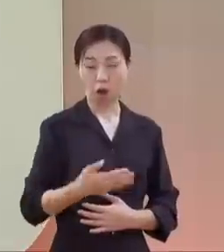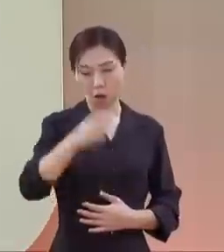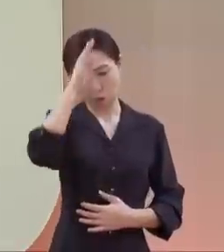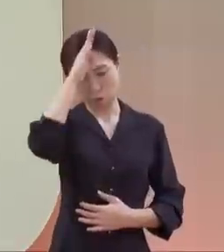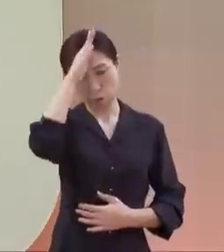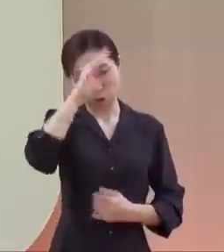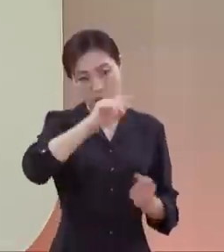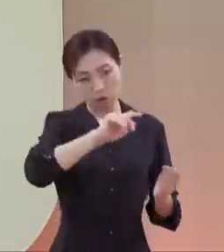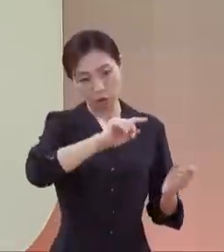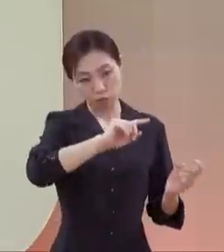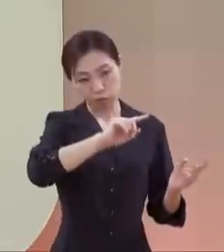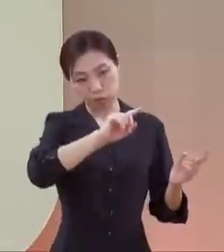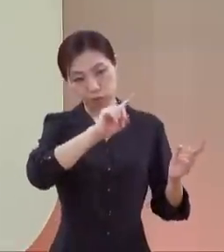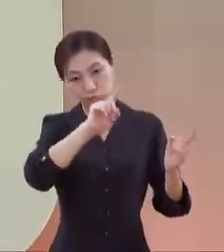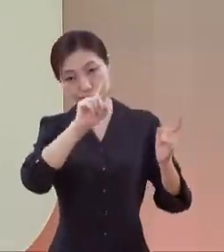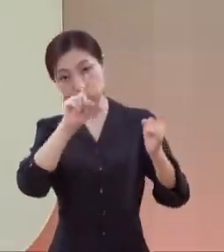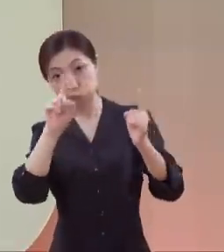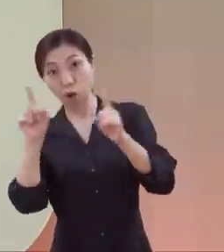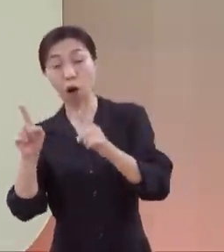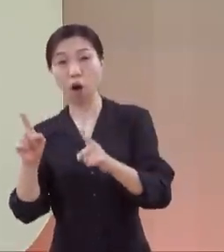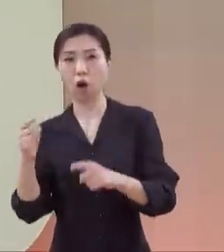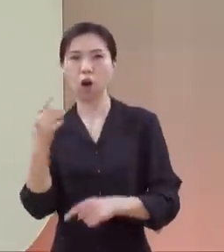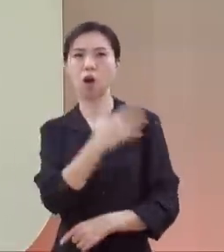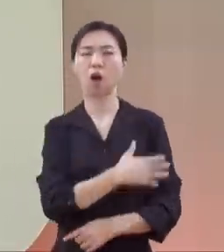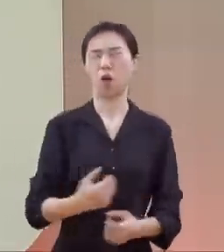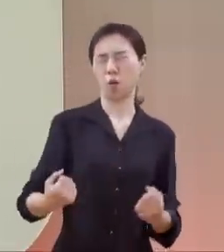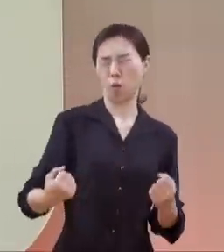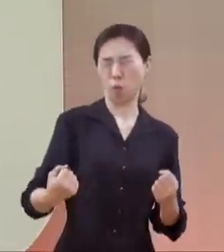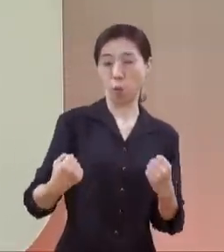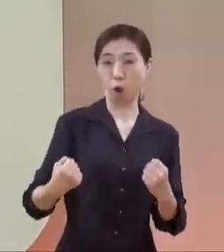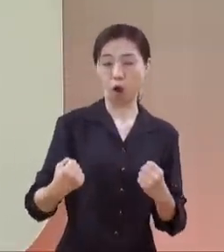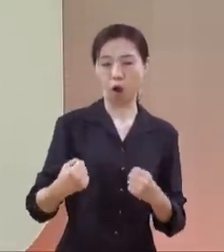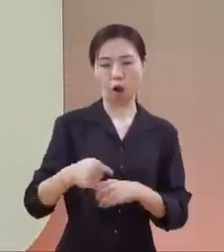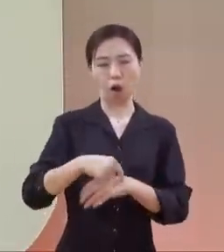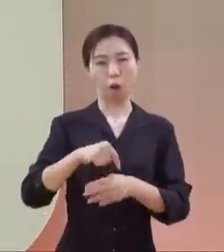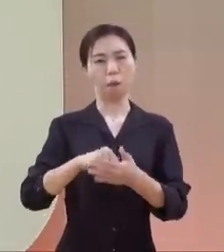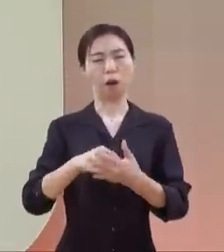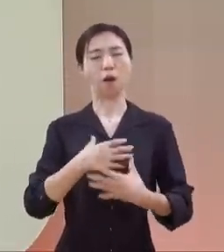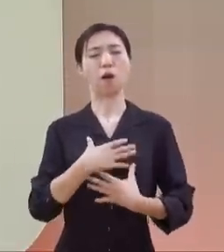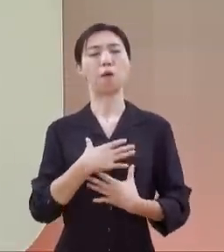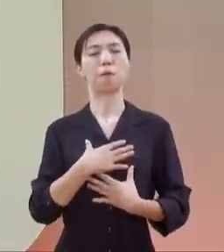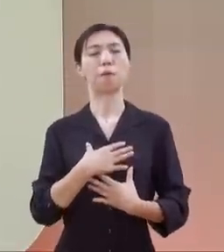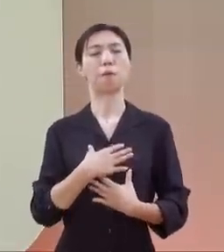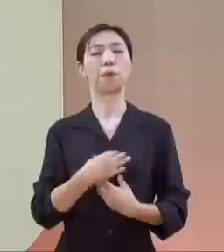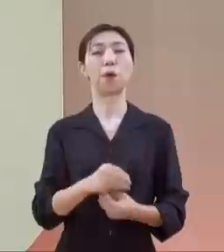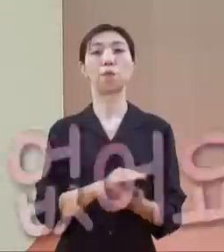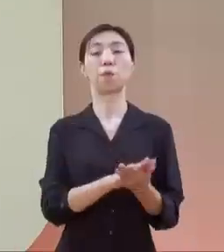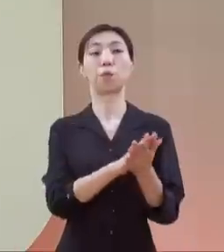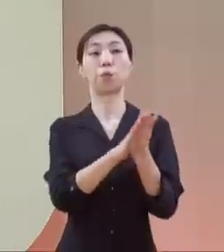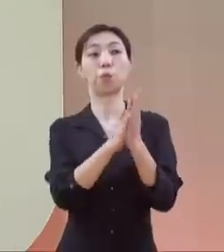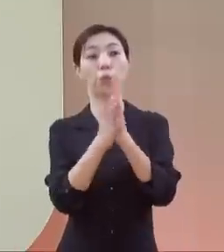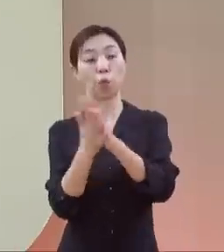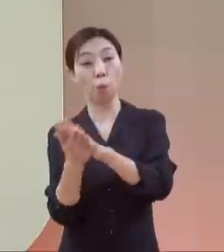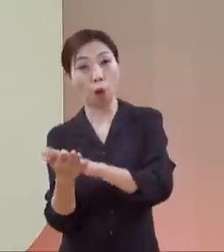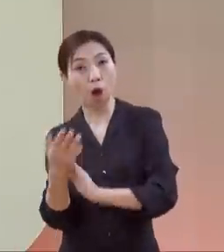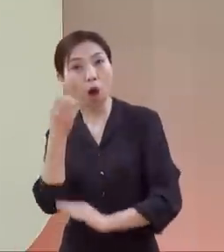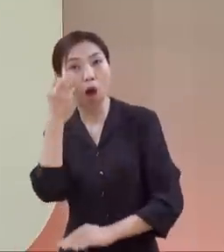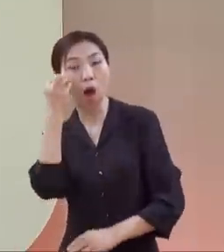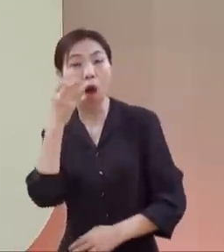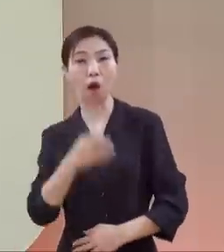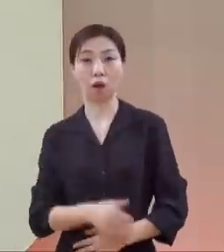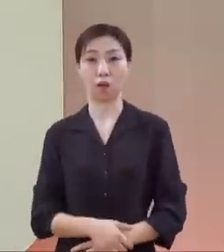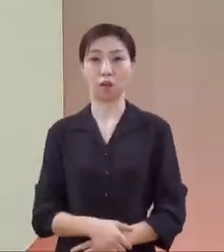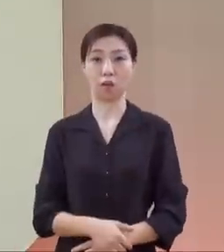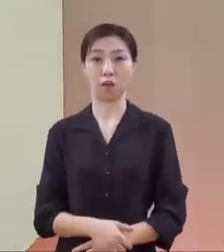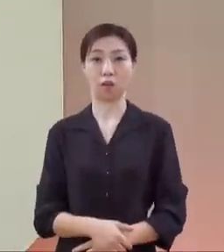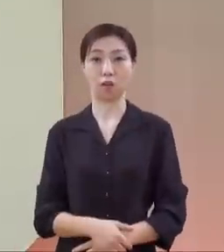몸도 아주 건강해지고 마음도 굉장히 편안해졌다고 합니다 이런 체험을 하면